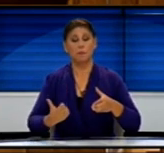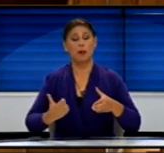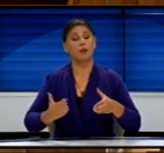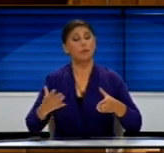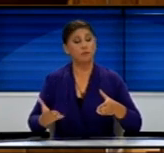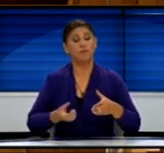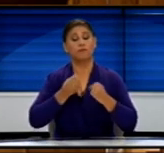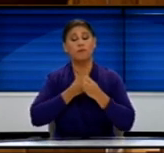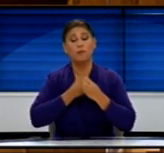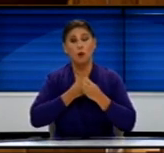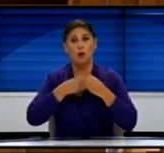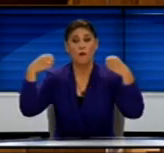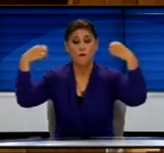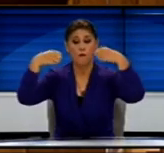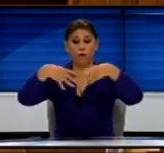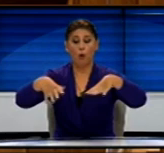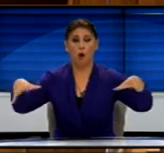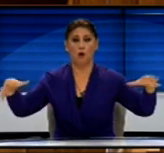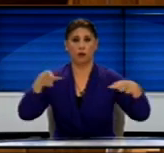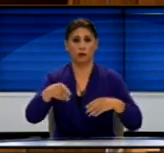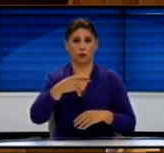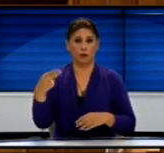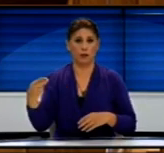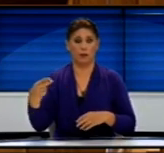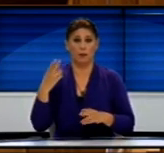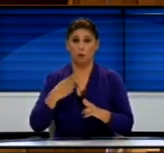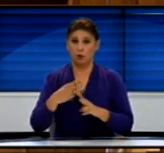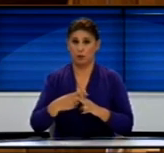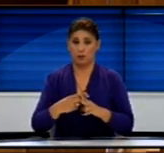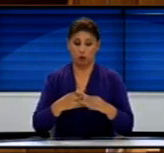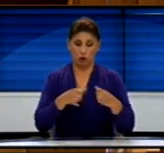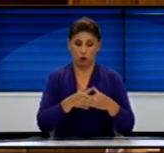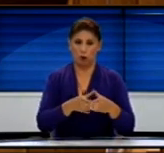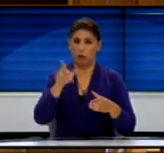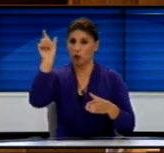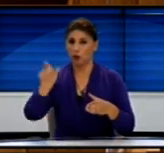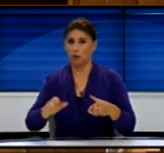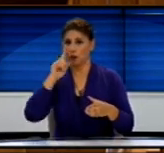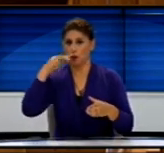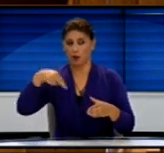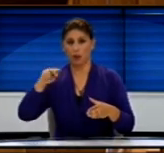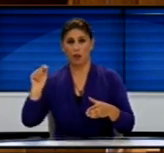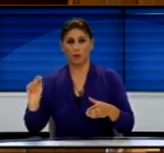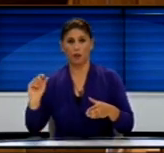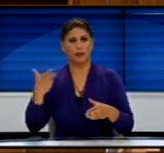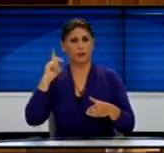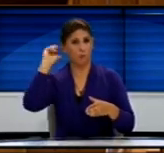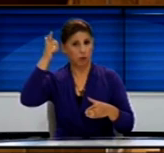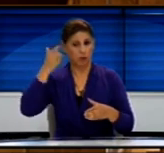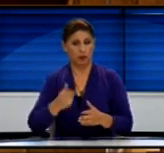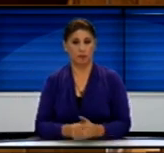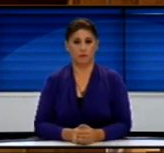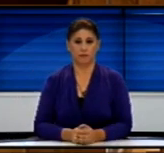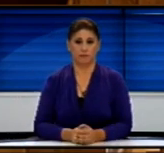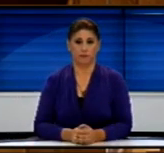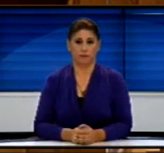επιτέλους φως σε ένα θέμα μείζωνος σημασίας για την παράταξη, για τον ίδιο τον Νίκο Ανδρουλάκη, αλλά και η δημοκρατία μας. Και